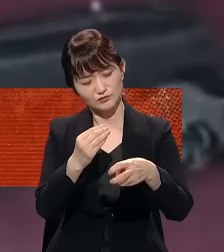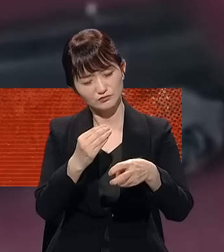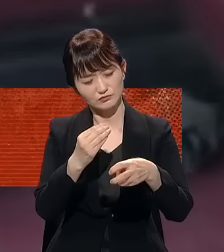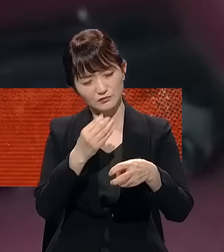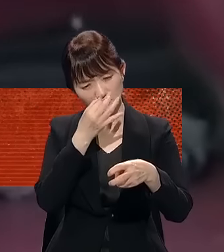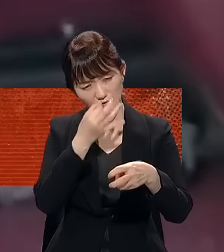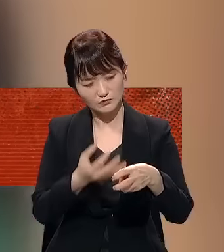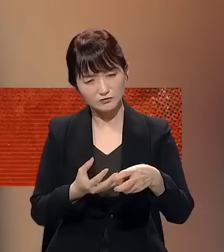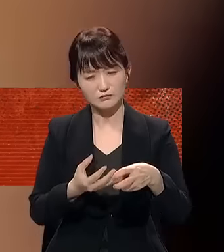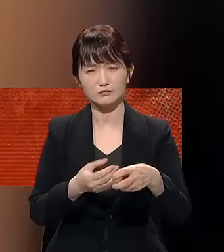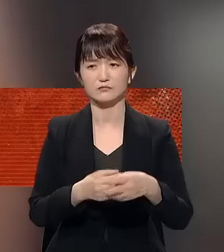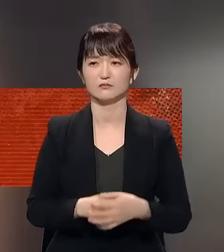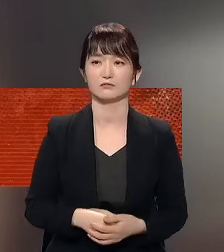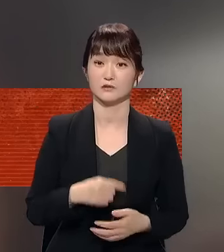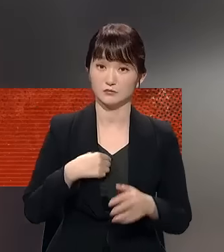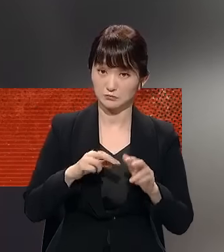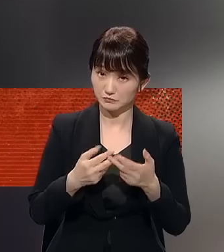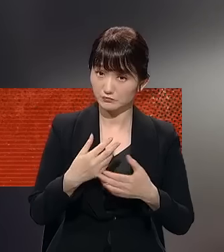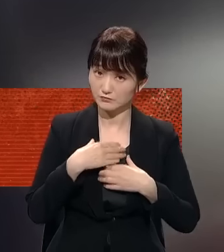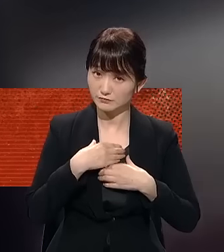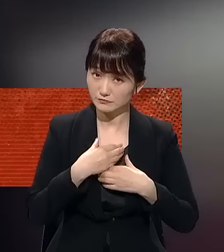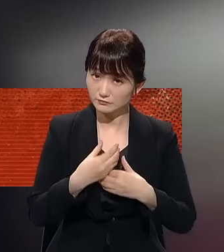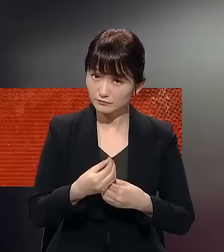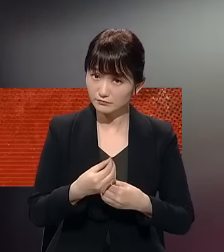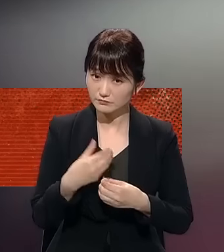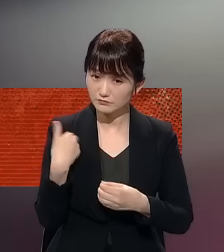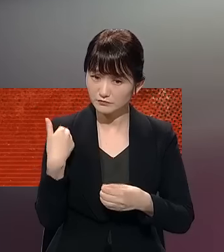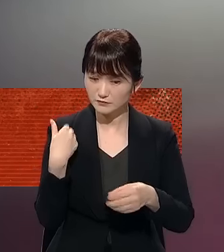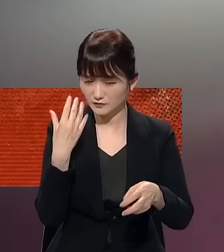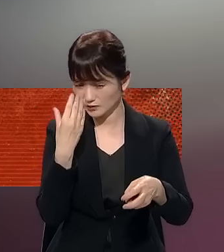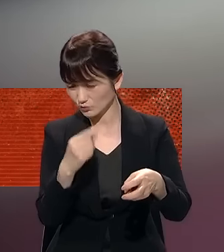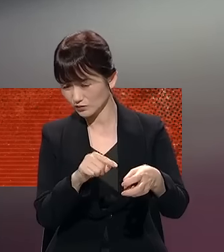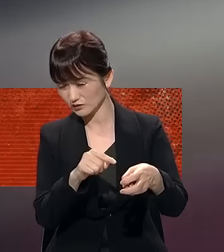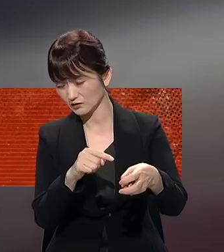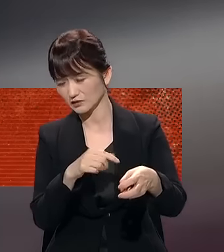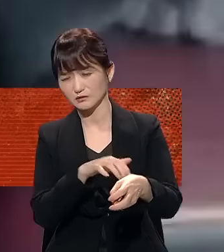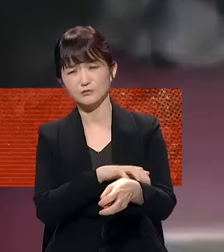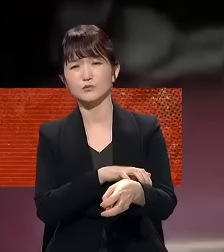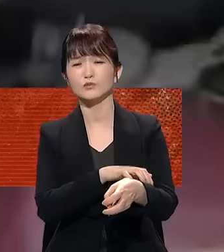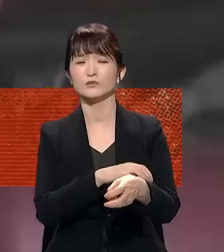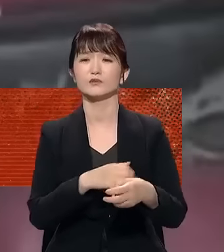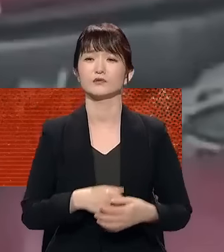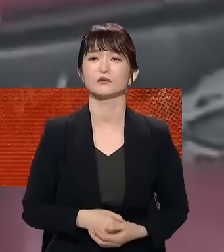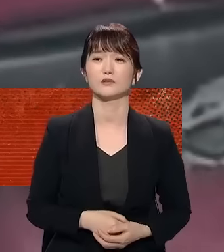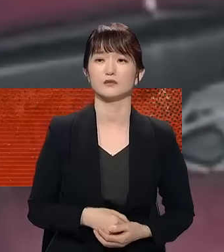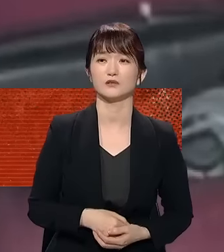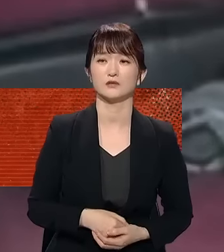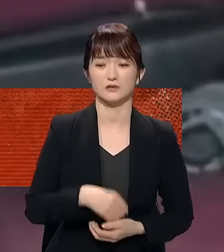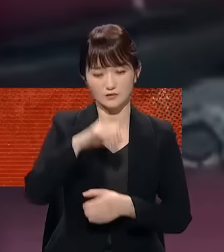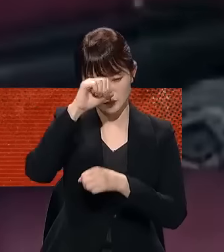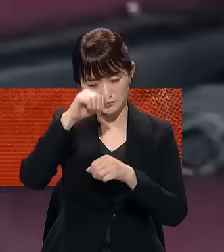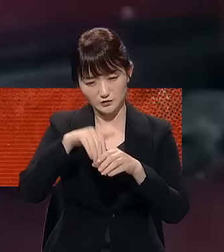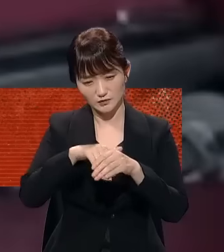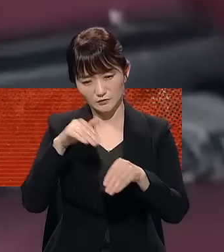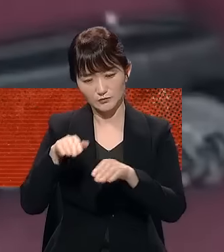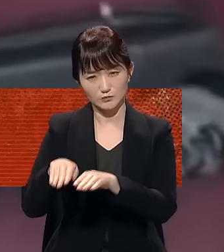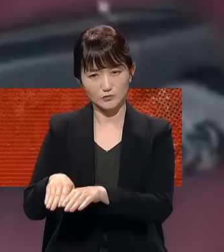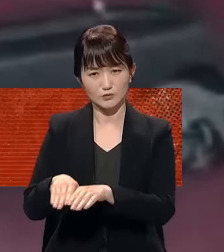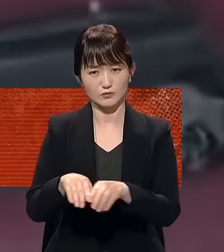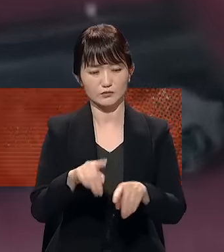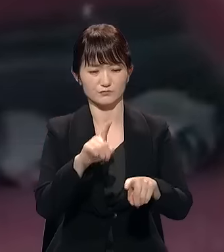가세요. 아, 본인은 편하실지 모르겠지만 보는 사람 너무 불편하고요. 왜 도대체 저렇게 신발까지 벗어놓고 저러는